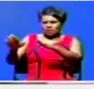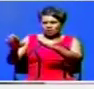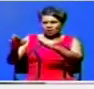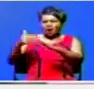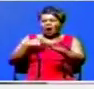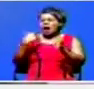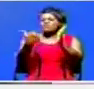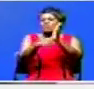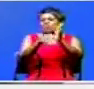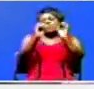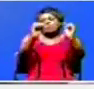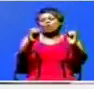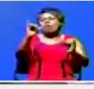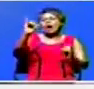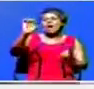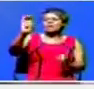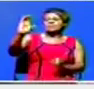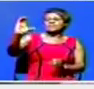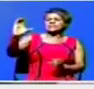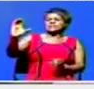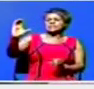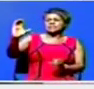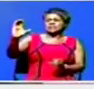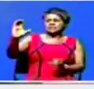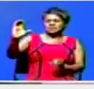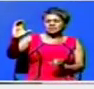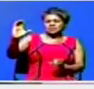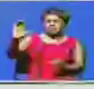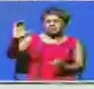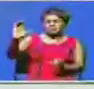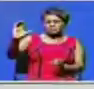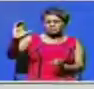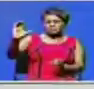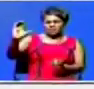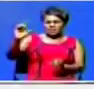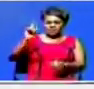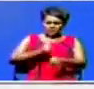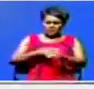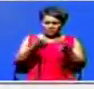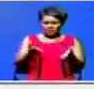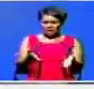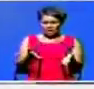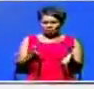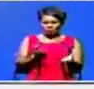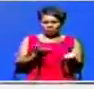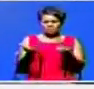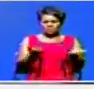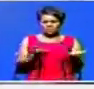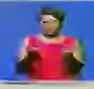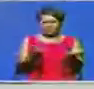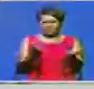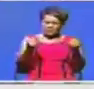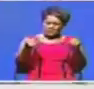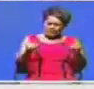We have no problem with the IEBC as far as them being our clients are. Kwa sasa kila mfanyabiashara